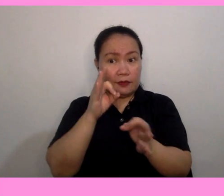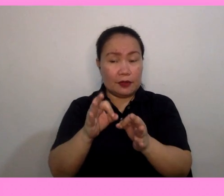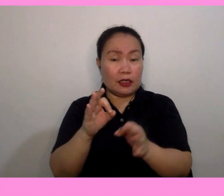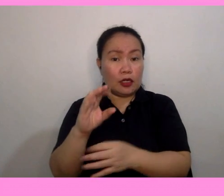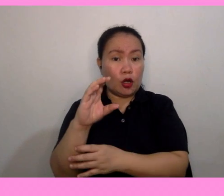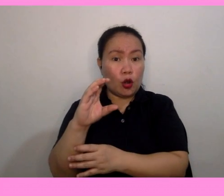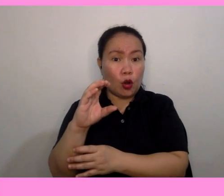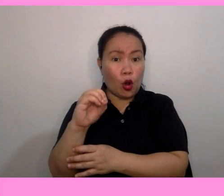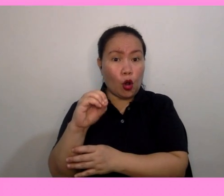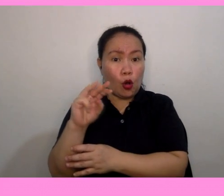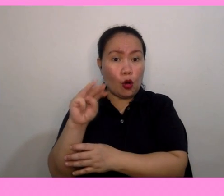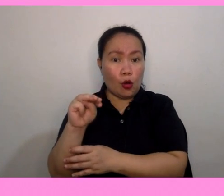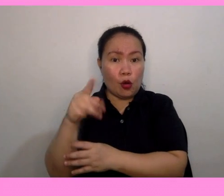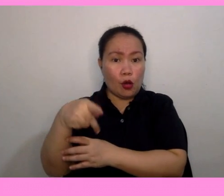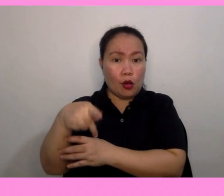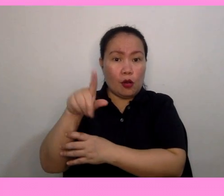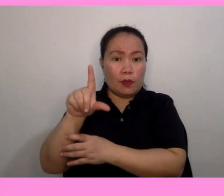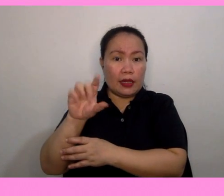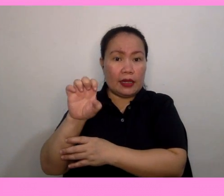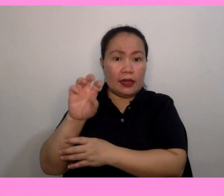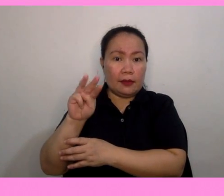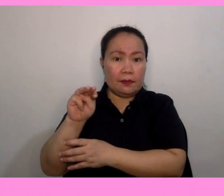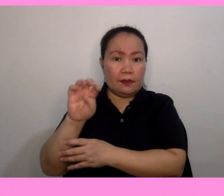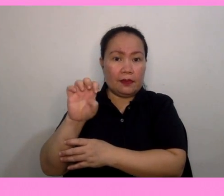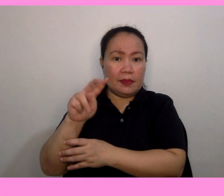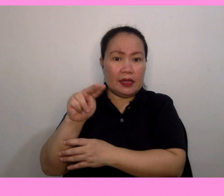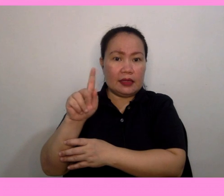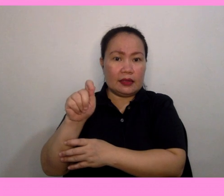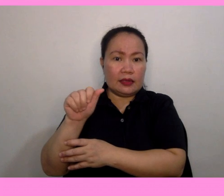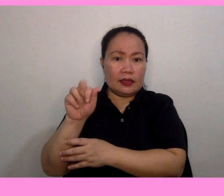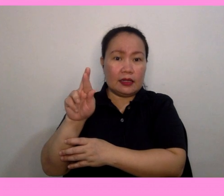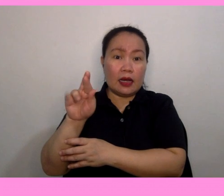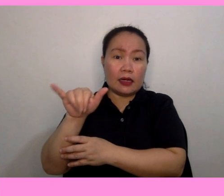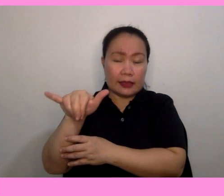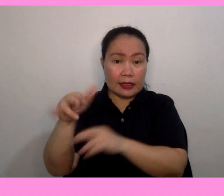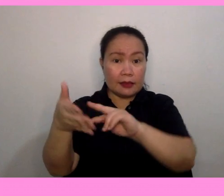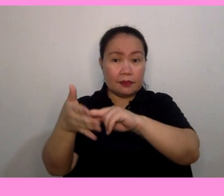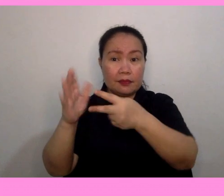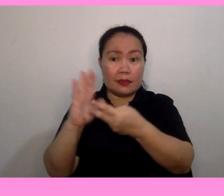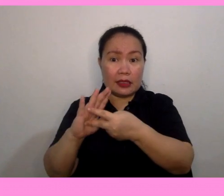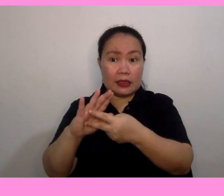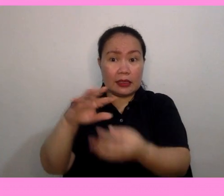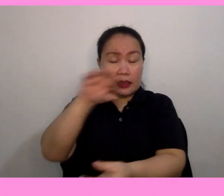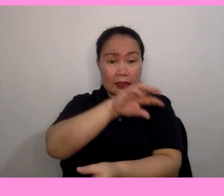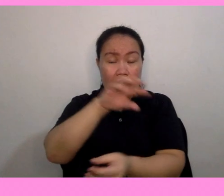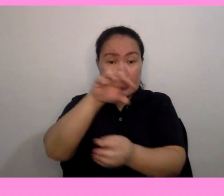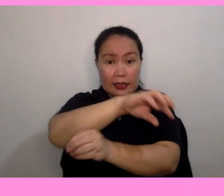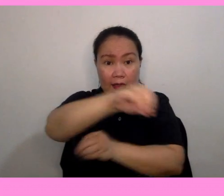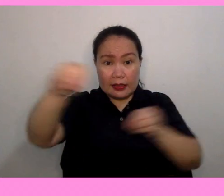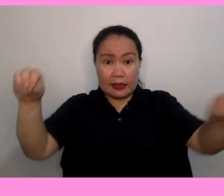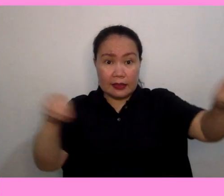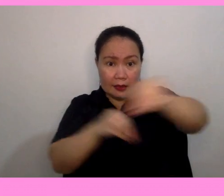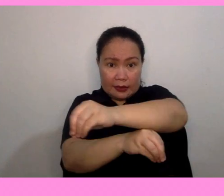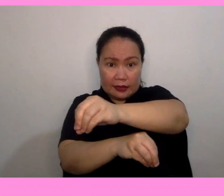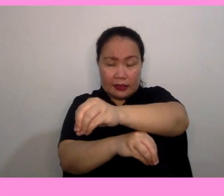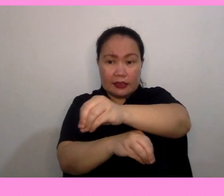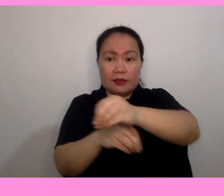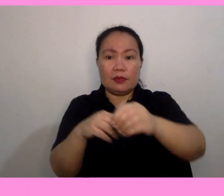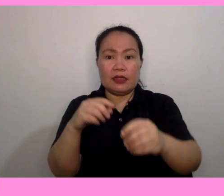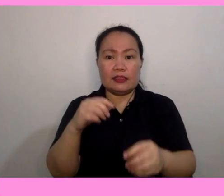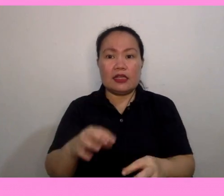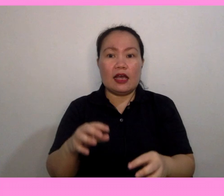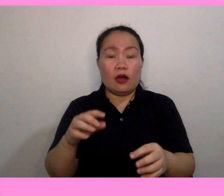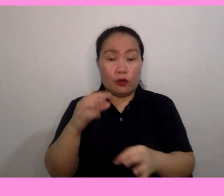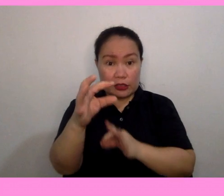ito ay komplementaryo o pumalit sa isa't isa. Ang mga komplementaryo ay mga produktong sabay na